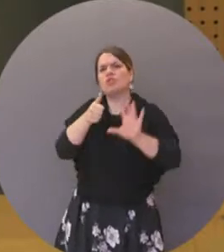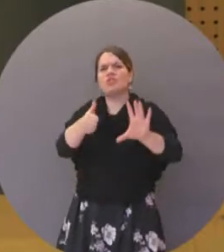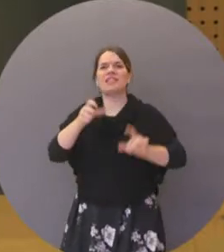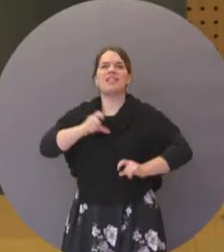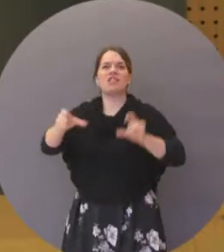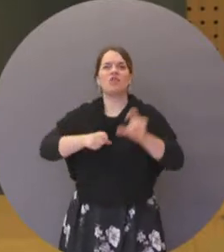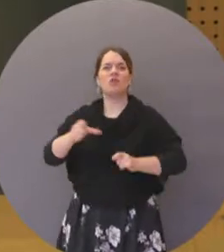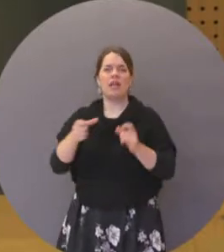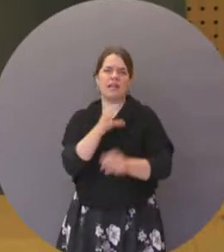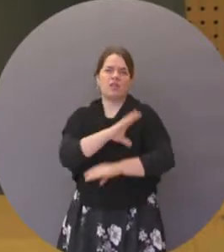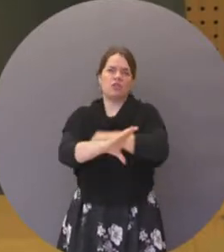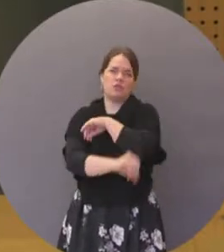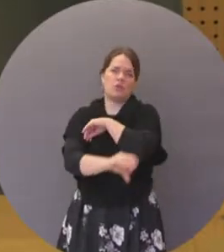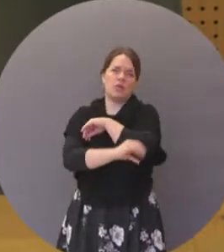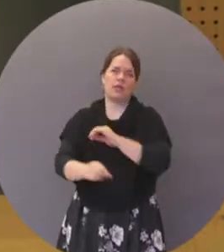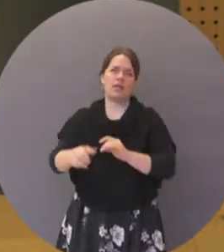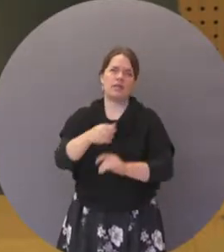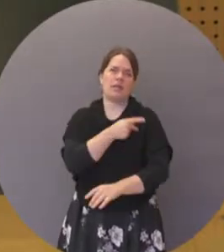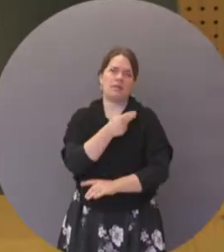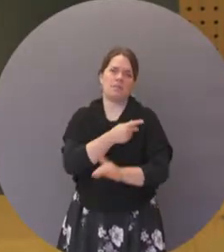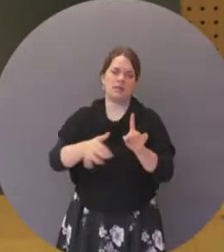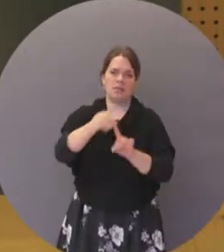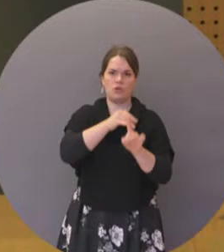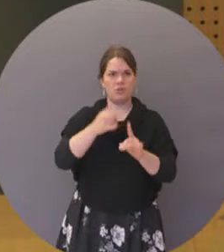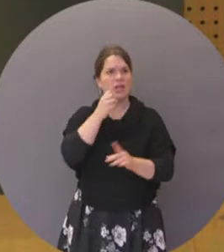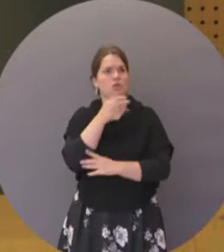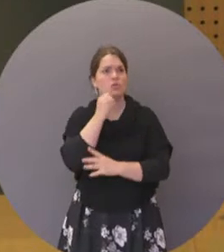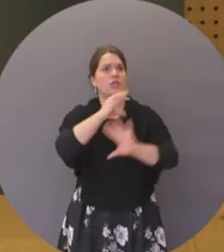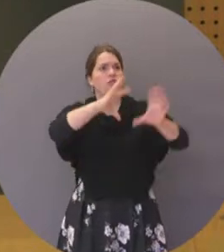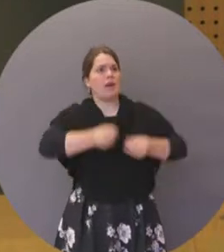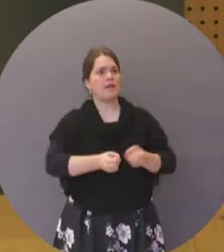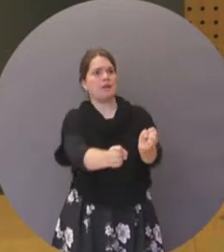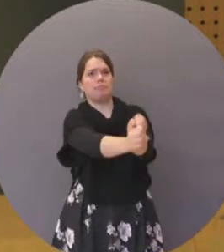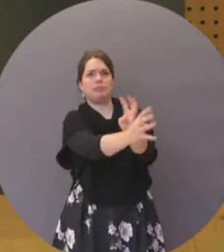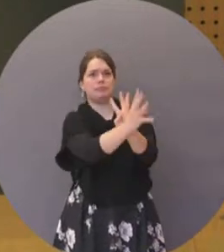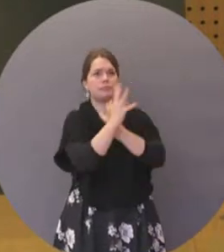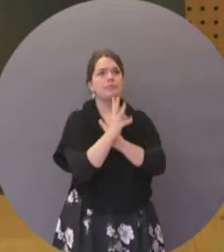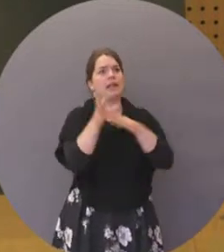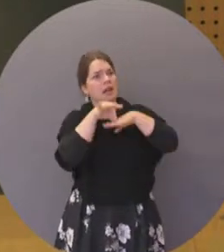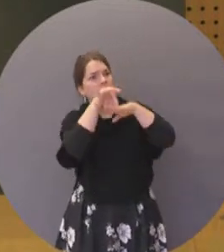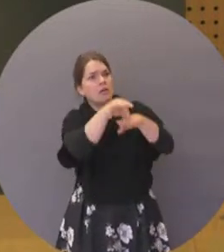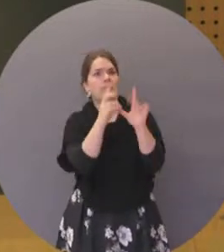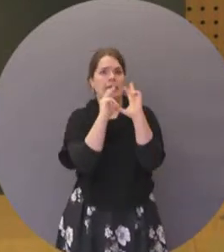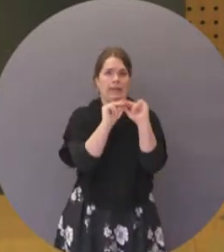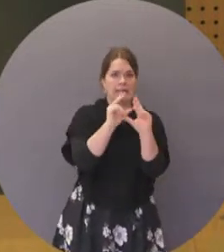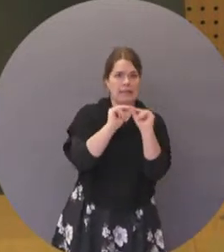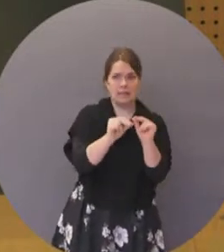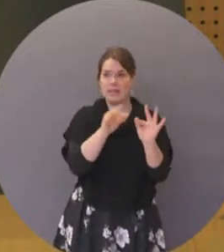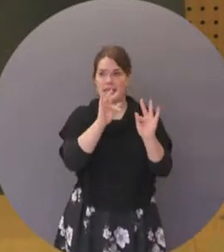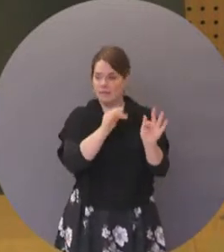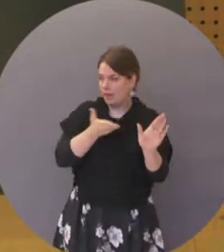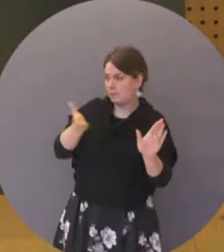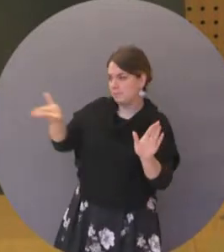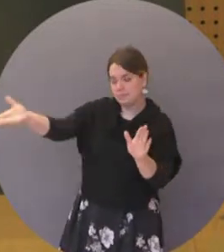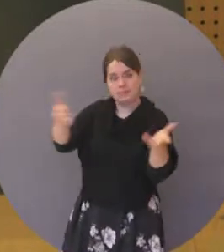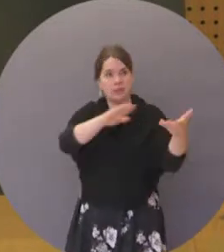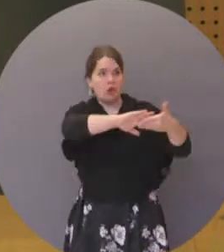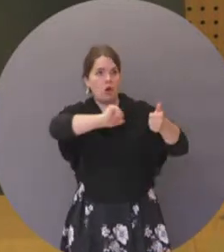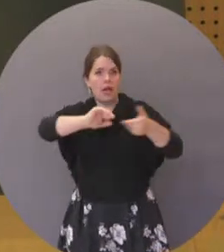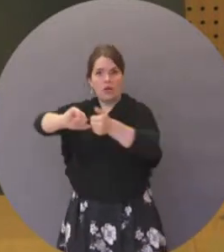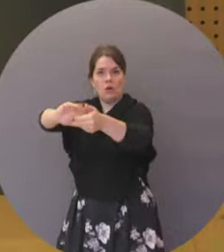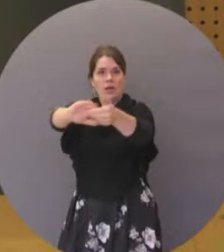secrétaire médico-social qui assure l'accueil au quotidien et l'accompagnement dans les premières orientations des usagers